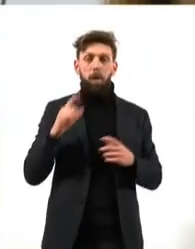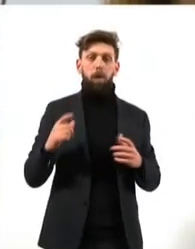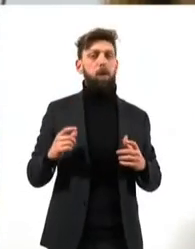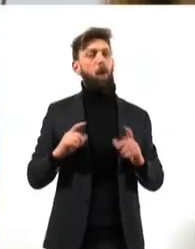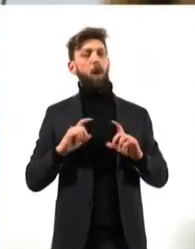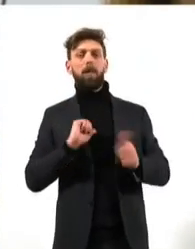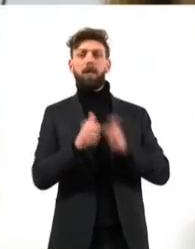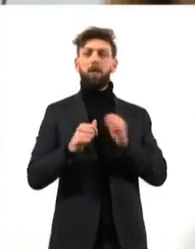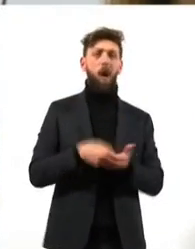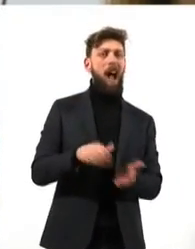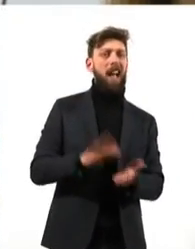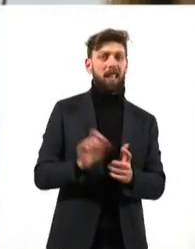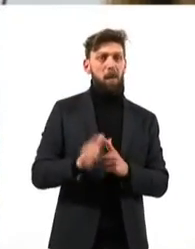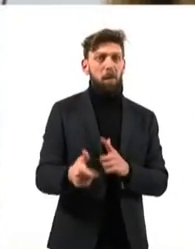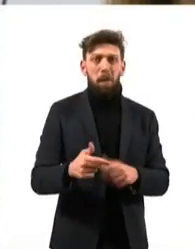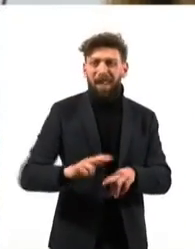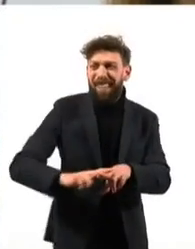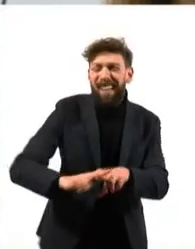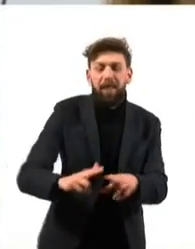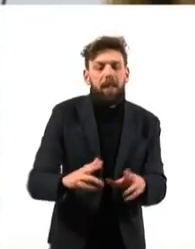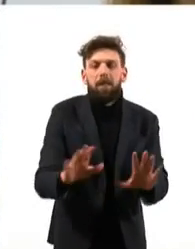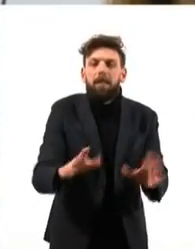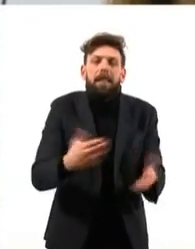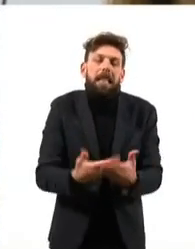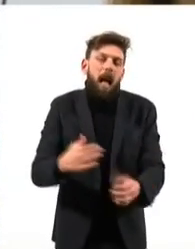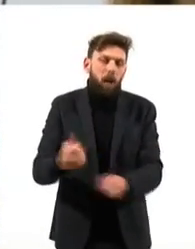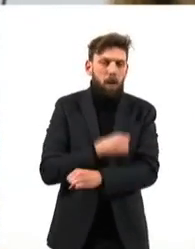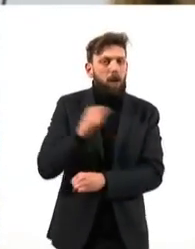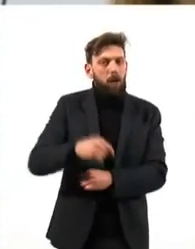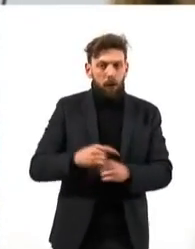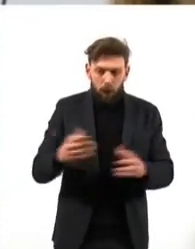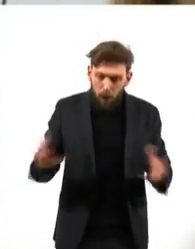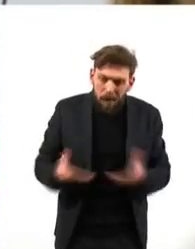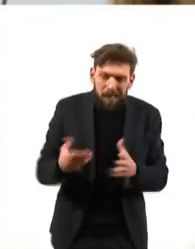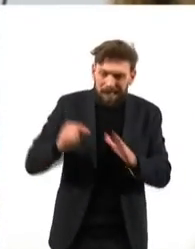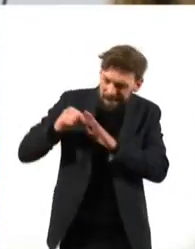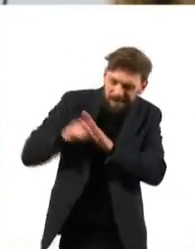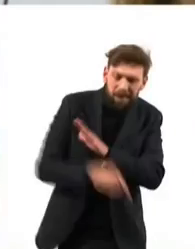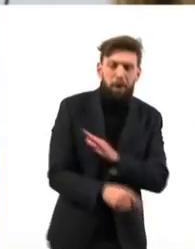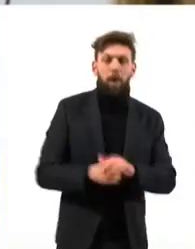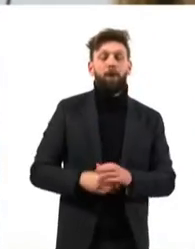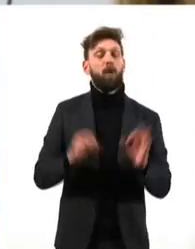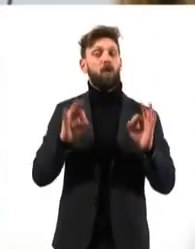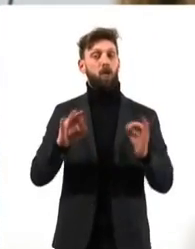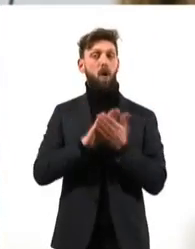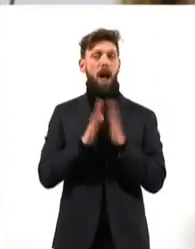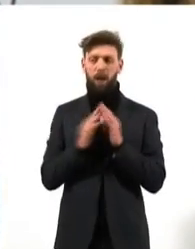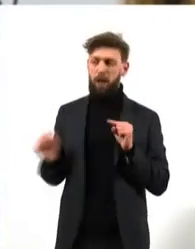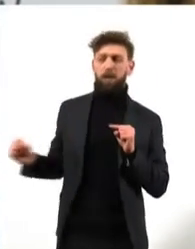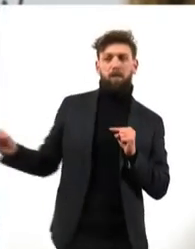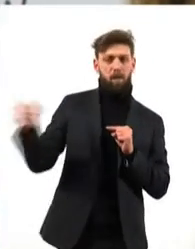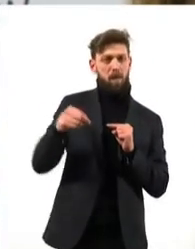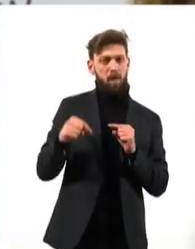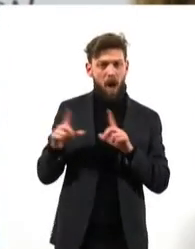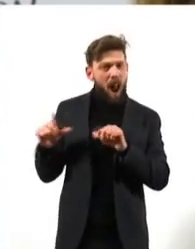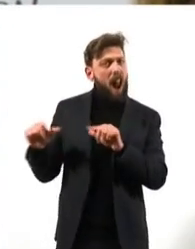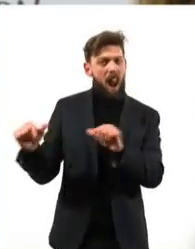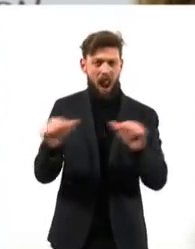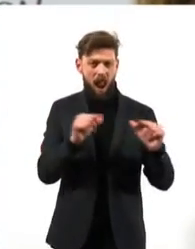derrière. Donc pour moi, il faut plus pousser le truc un peu plus loin, et il y a pas mal d'associations aujourd'hui qui sont là pour le faire. Et